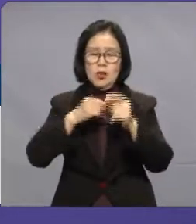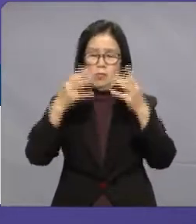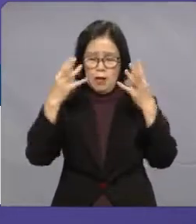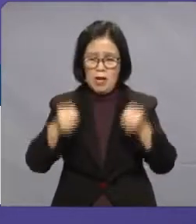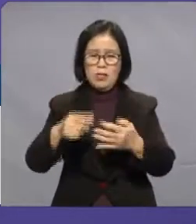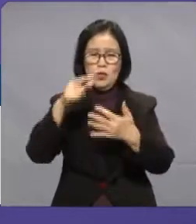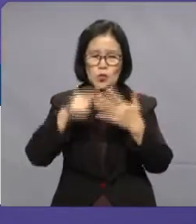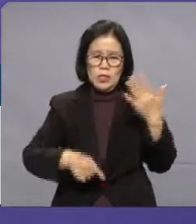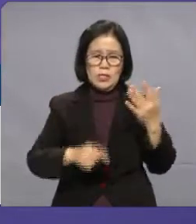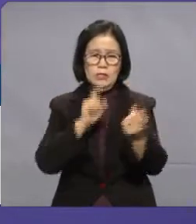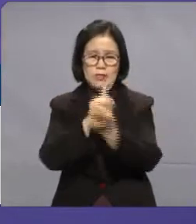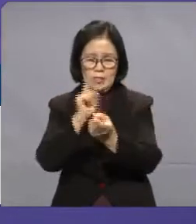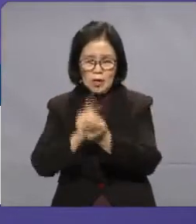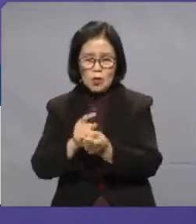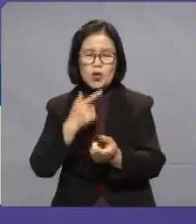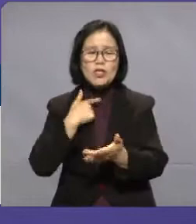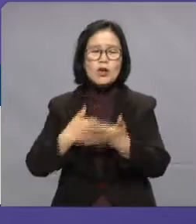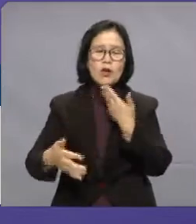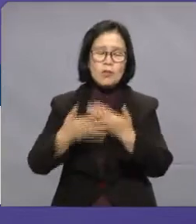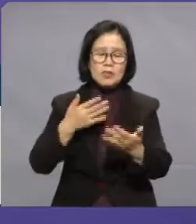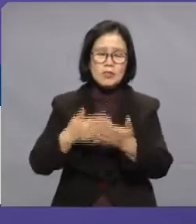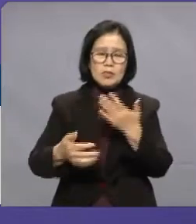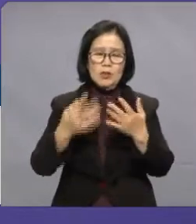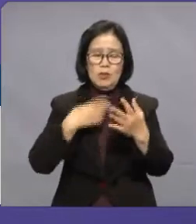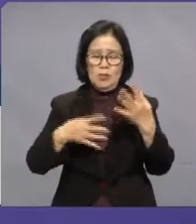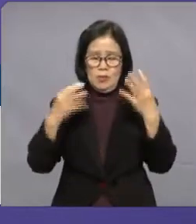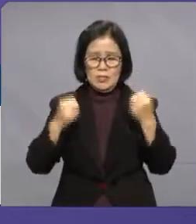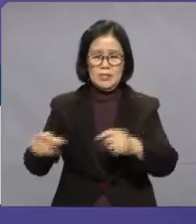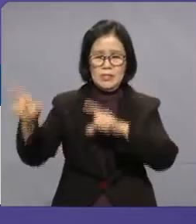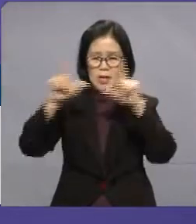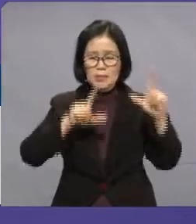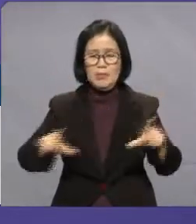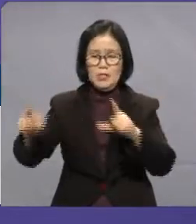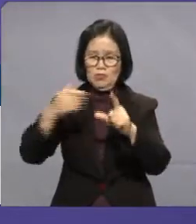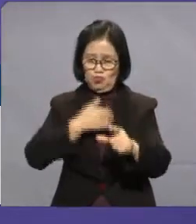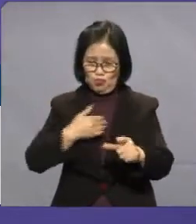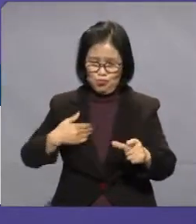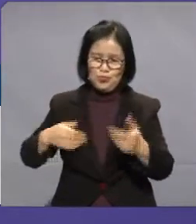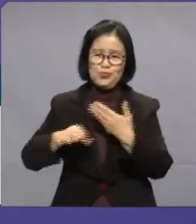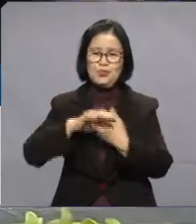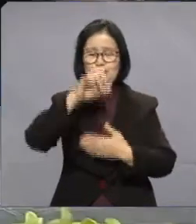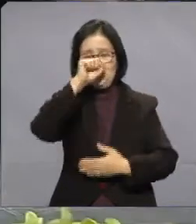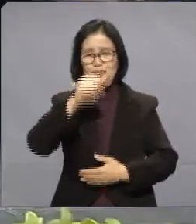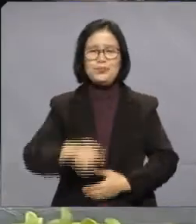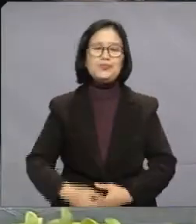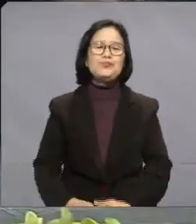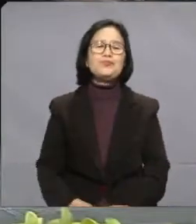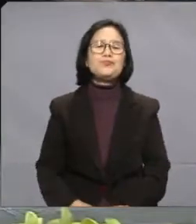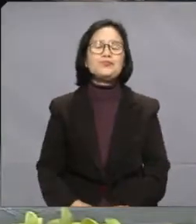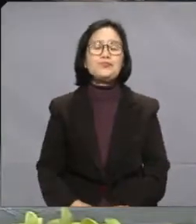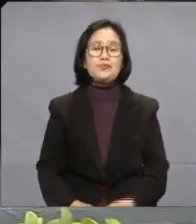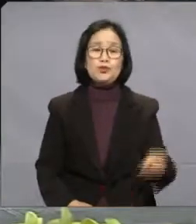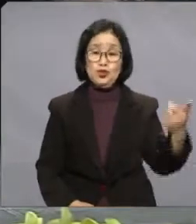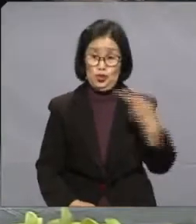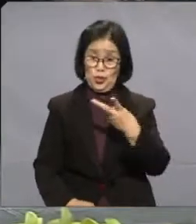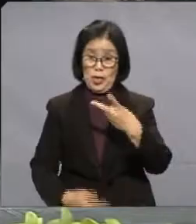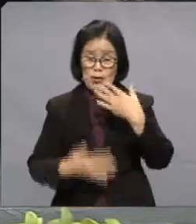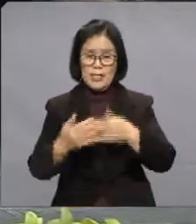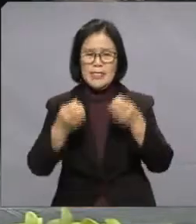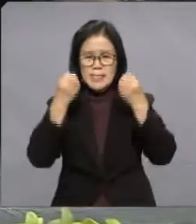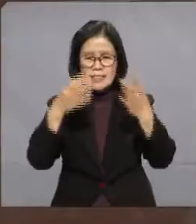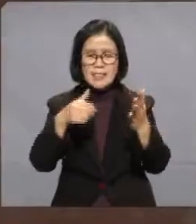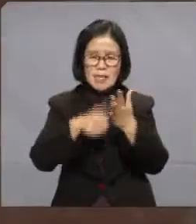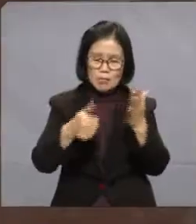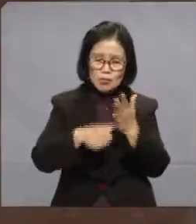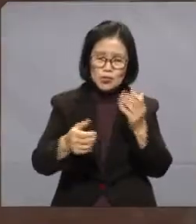콘텐츠를 접하고 경험하면서 더 많이 있게 삶이 풍부해졌으면 좋겠습니다. 두 개 상영관의 신규 작품 두